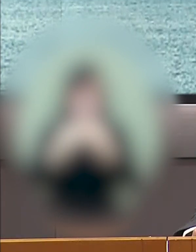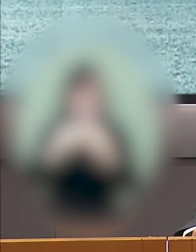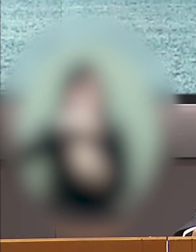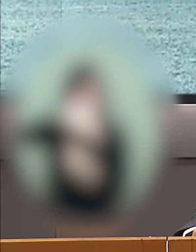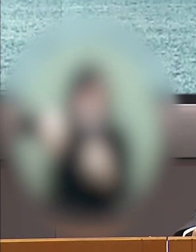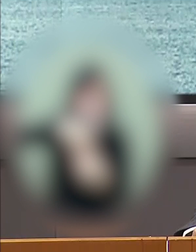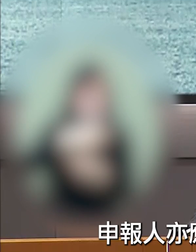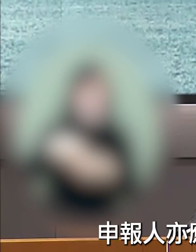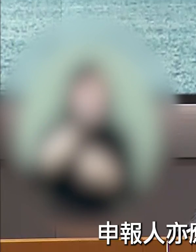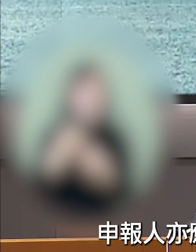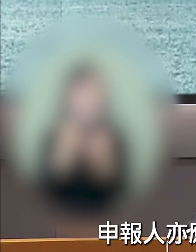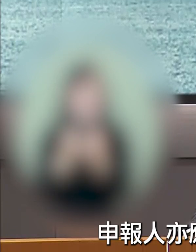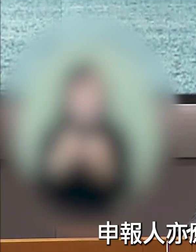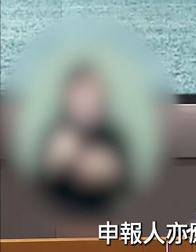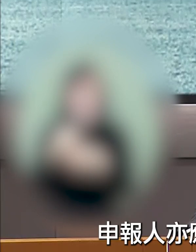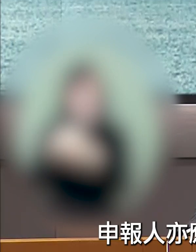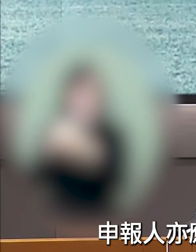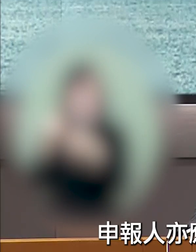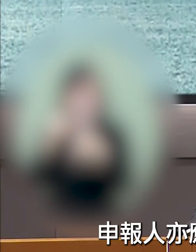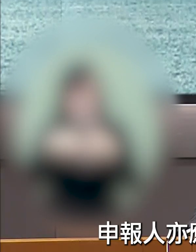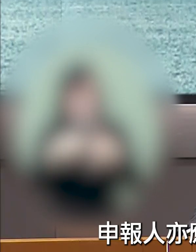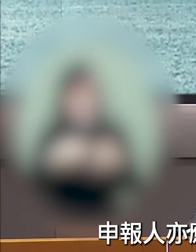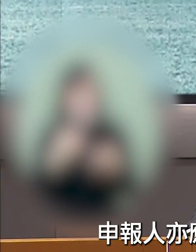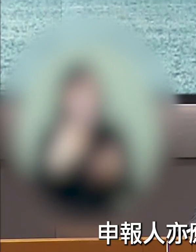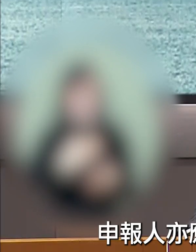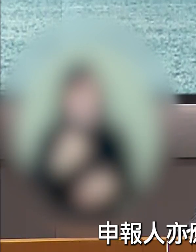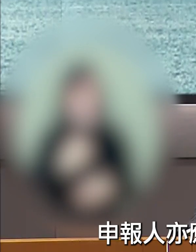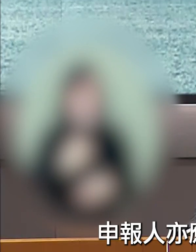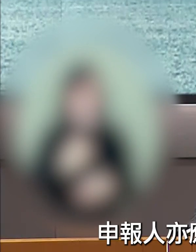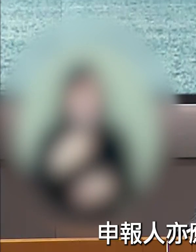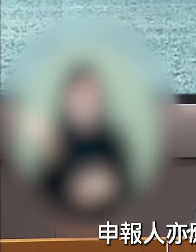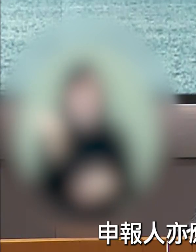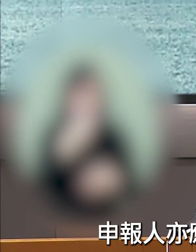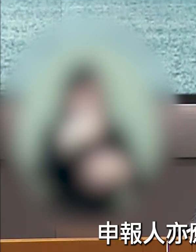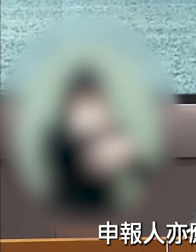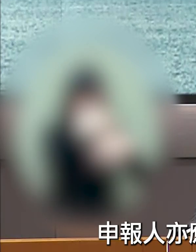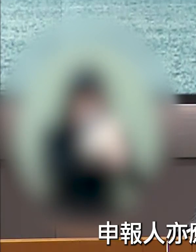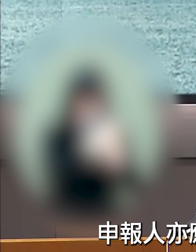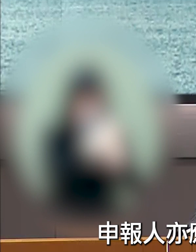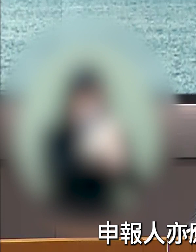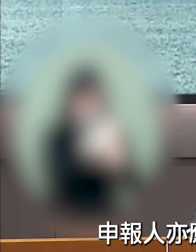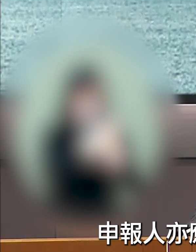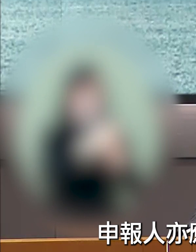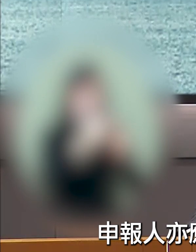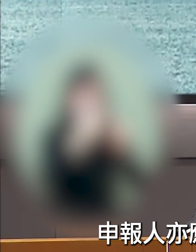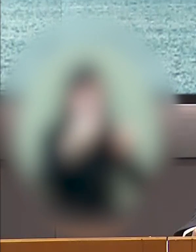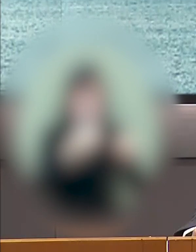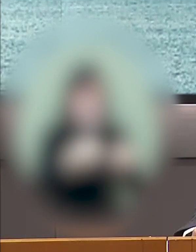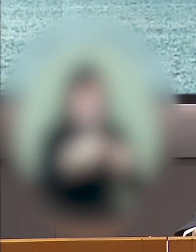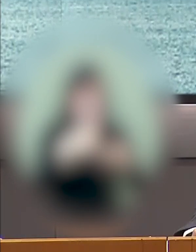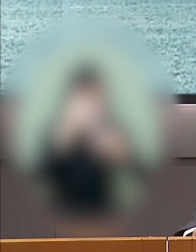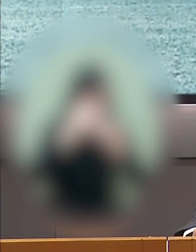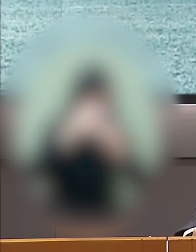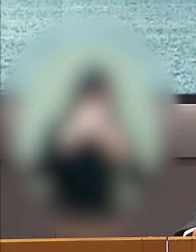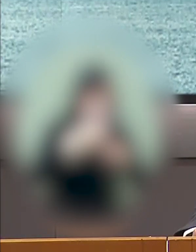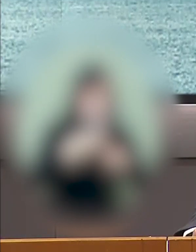基本資料。申報人亦應該預備一張這個快速抗原測試的一個相片以作